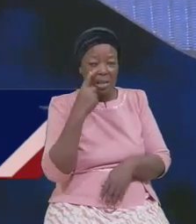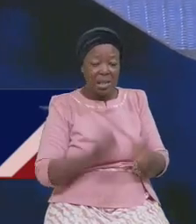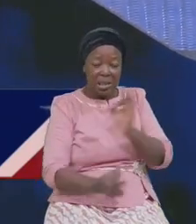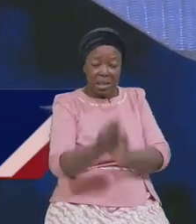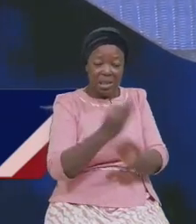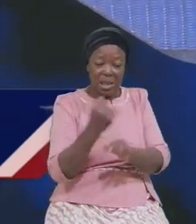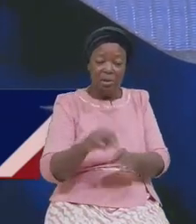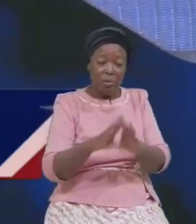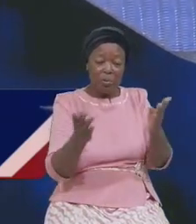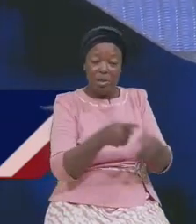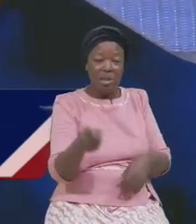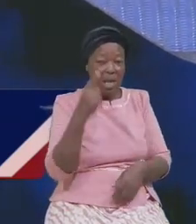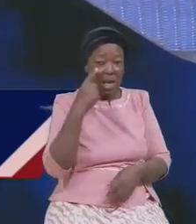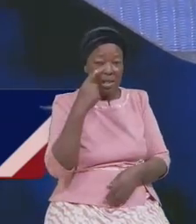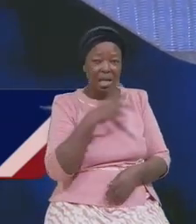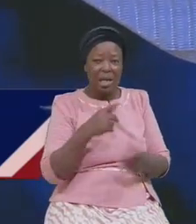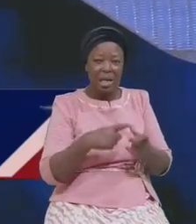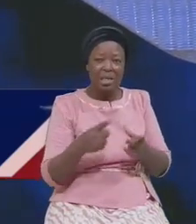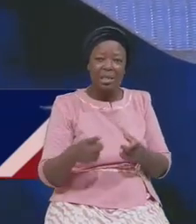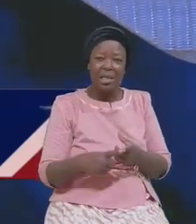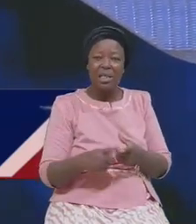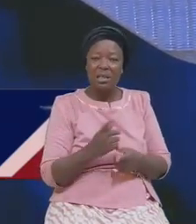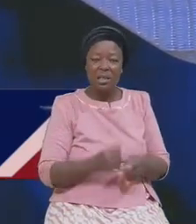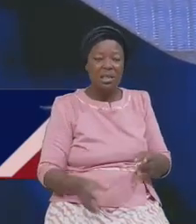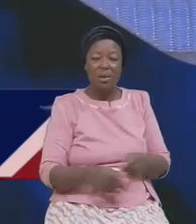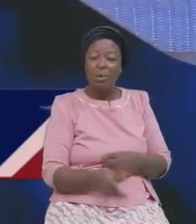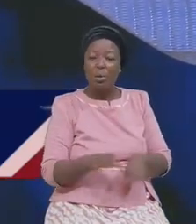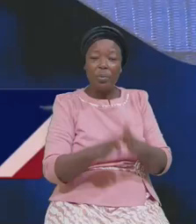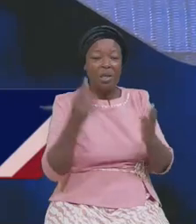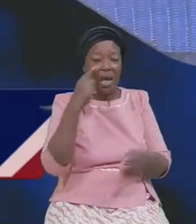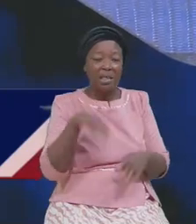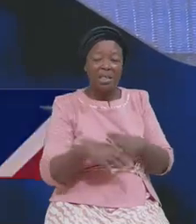devaient le fermer. Et ils ferment leurs yeux pendant qu'ils devaient les fermer.